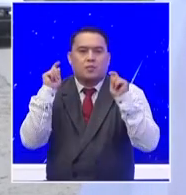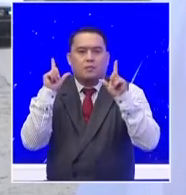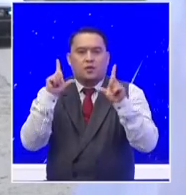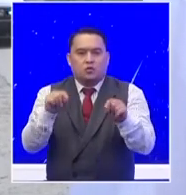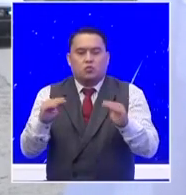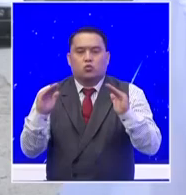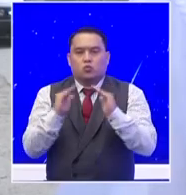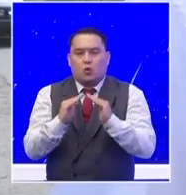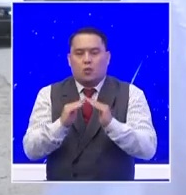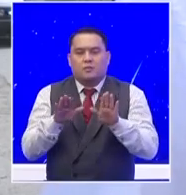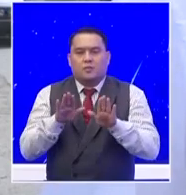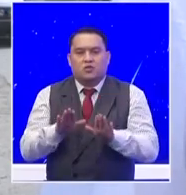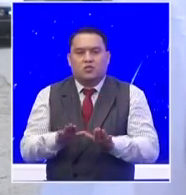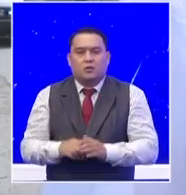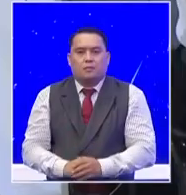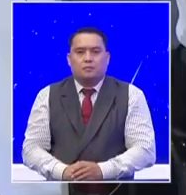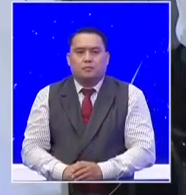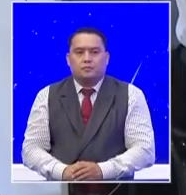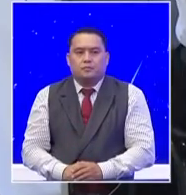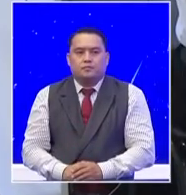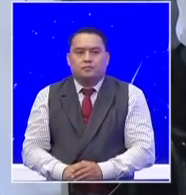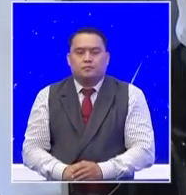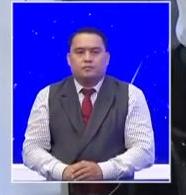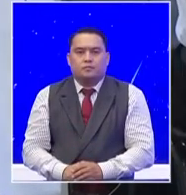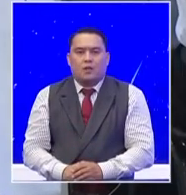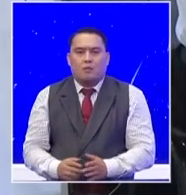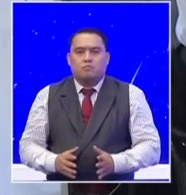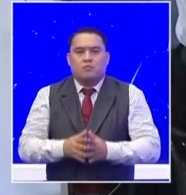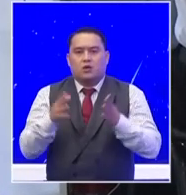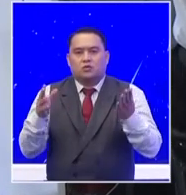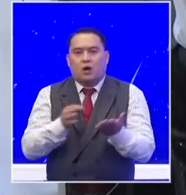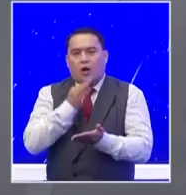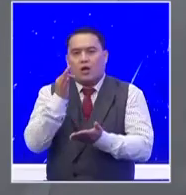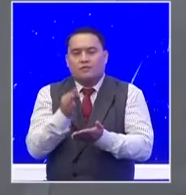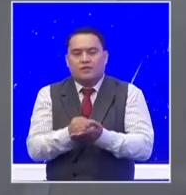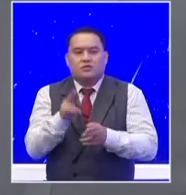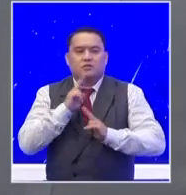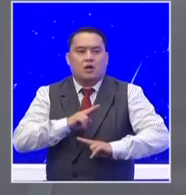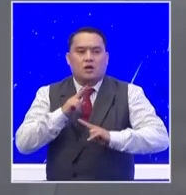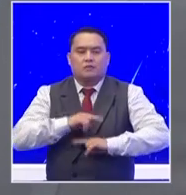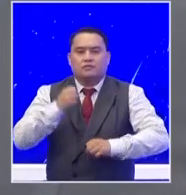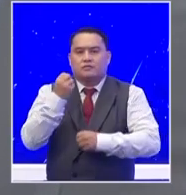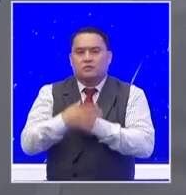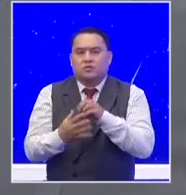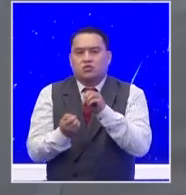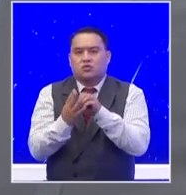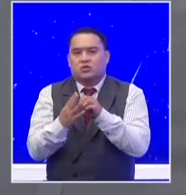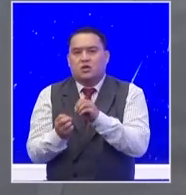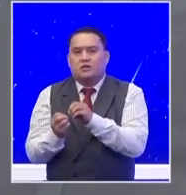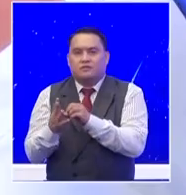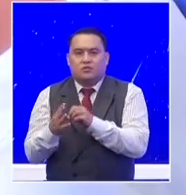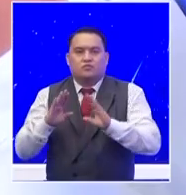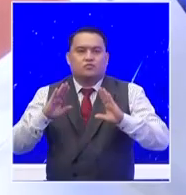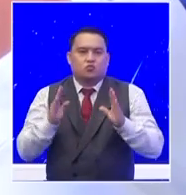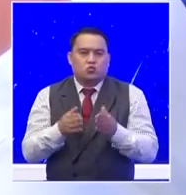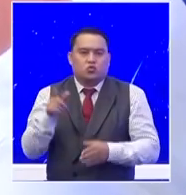и оказывает помощь на месте. Стоит отметить, большая ответственность возложена на сотрудников колл-центра 1414. В случае,